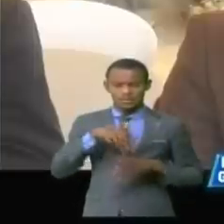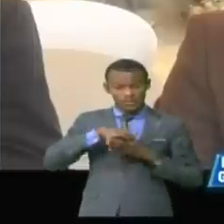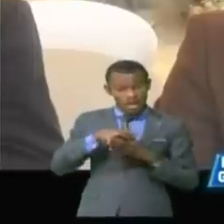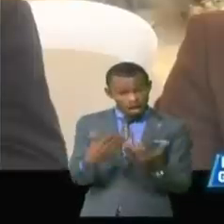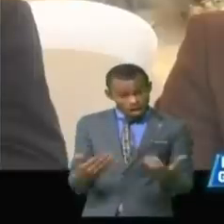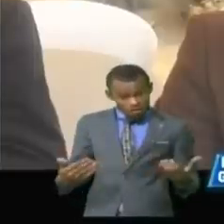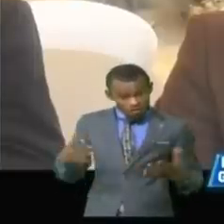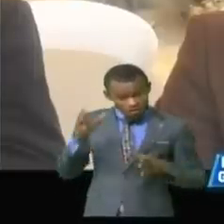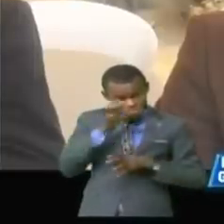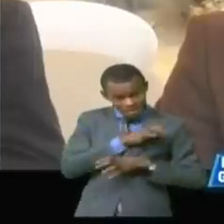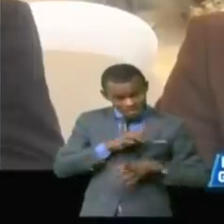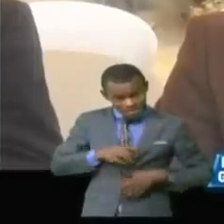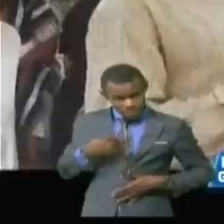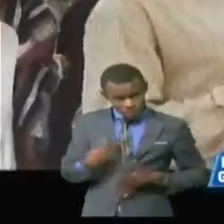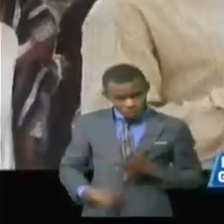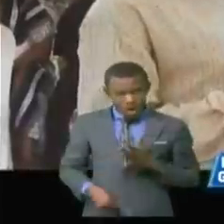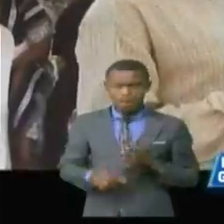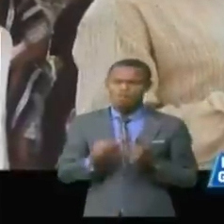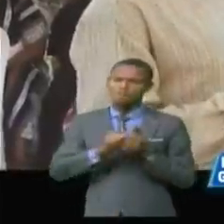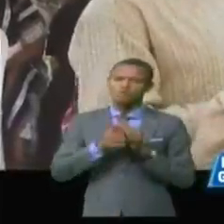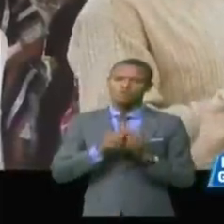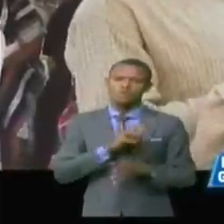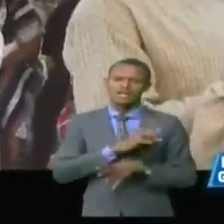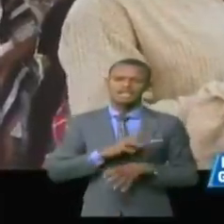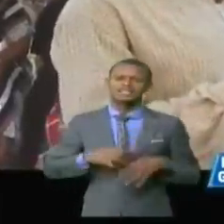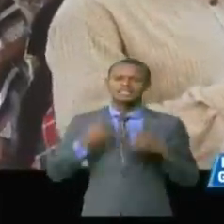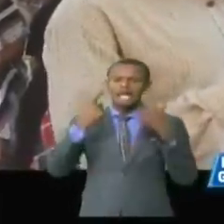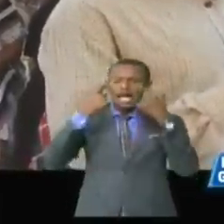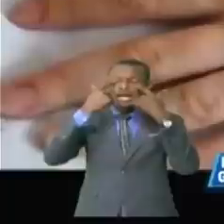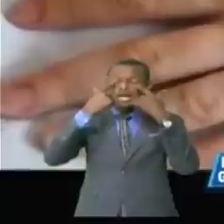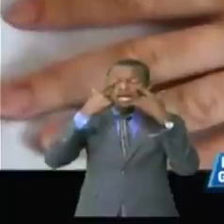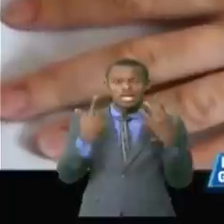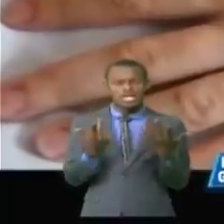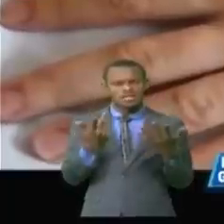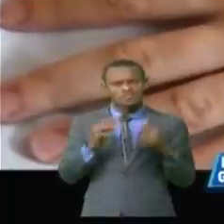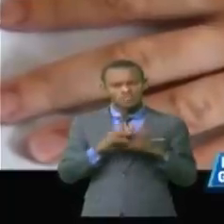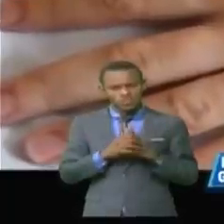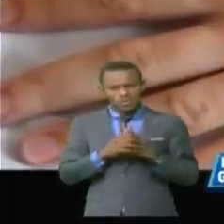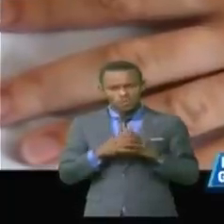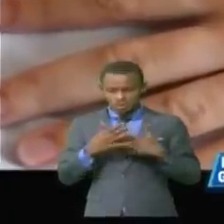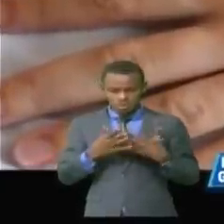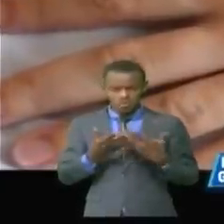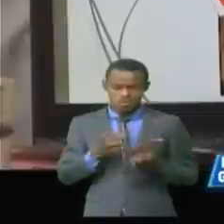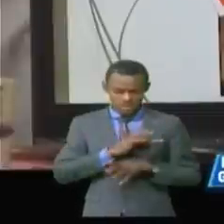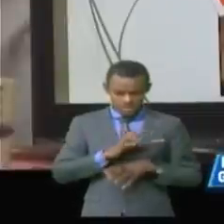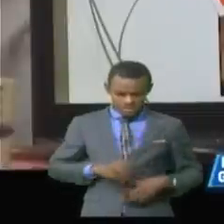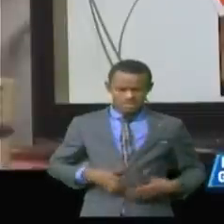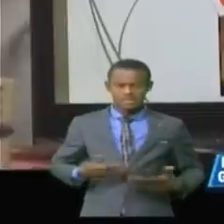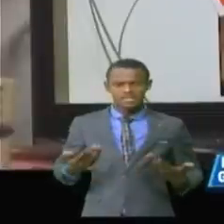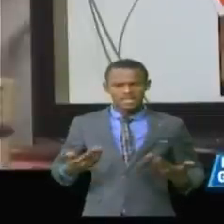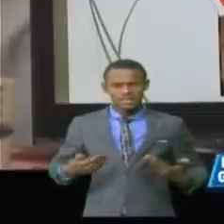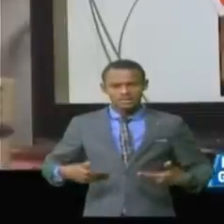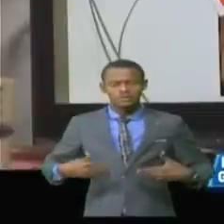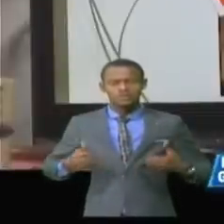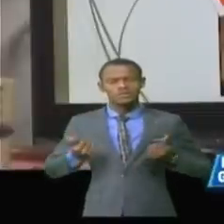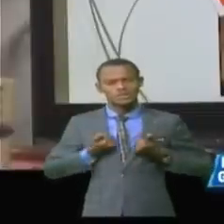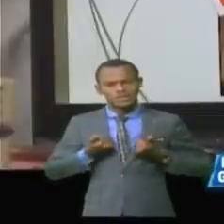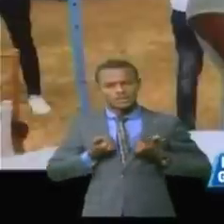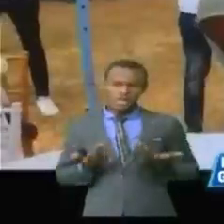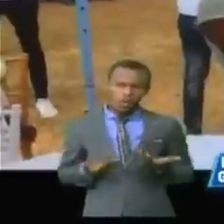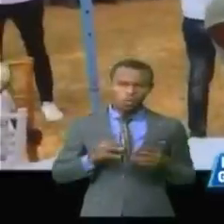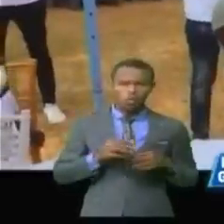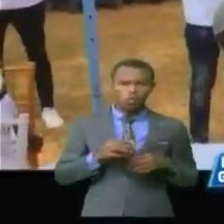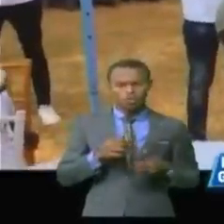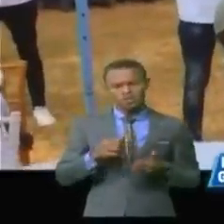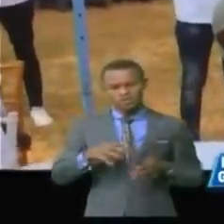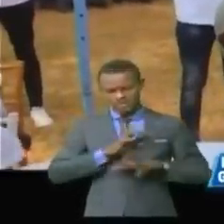citer les rétinoblastomes, qui est le cancer de l'œil, la leucémie, cancer du sang, et les néphroblastomes, cancer du